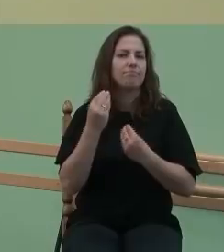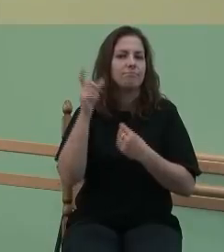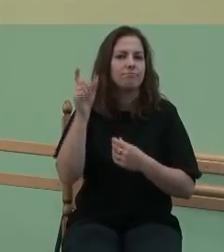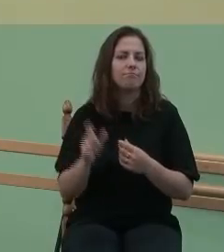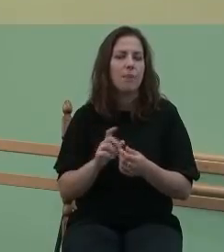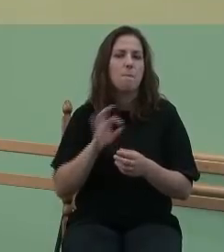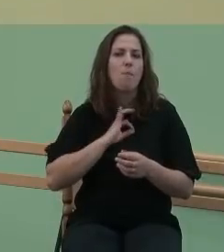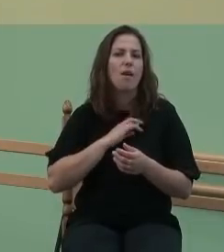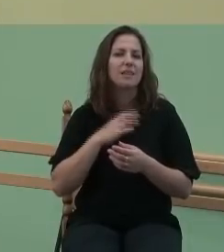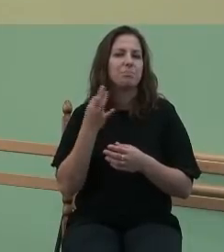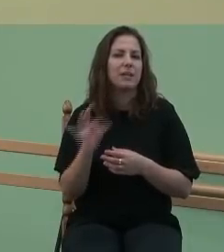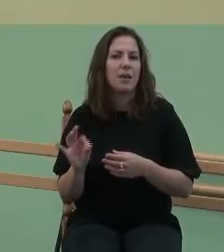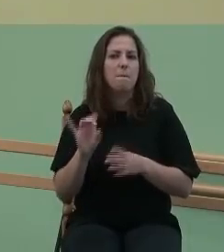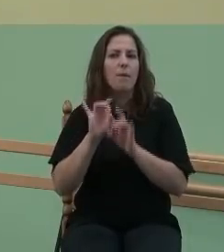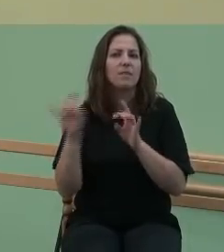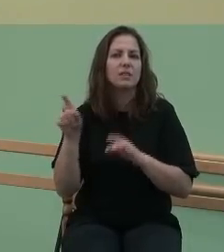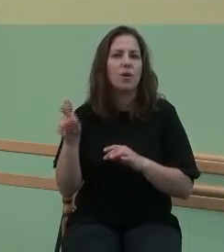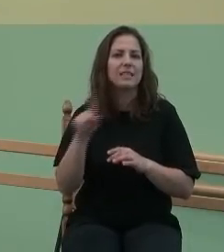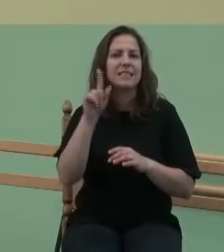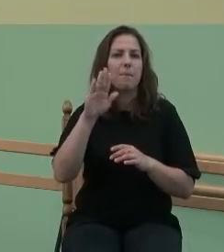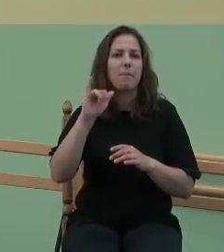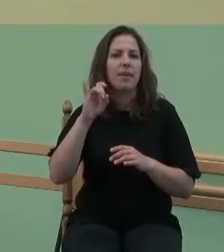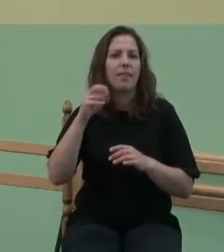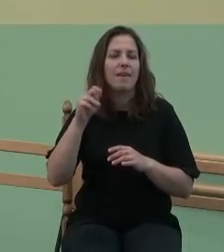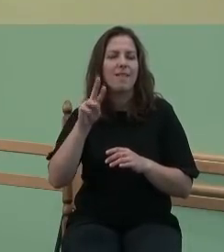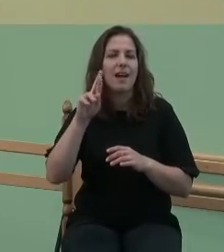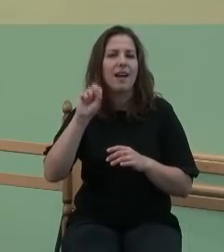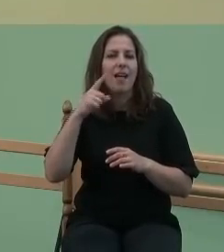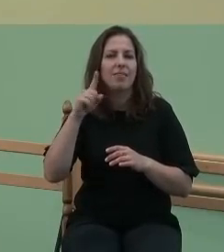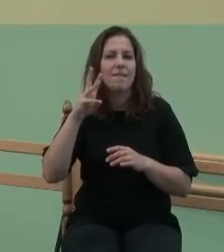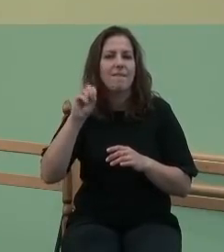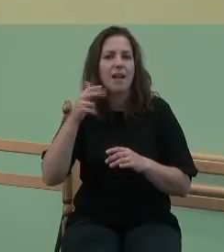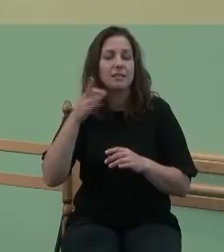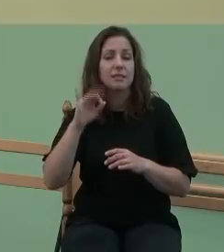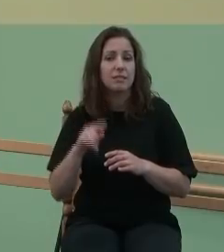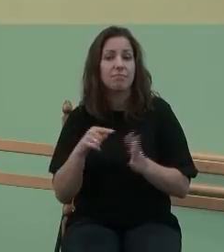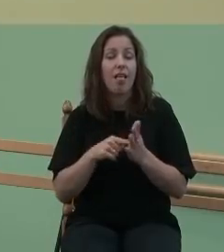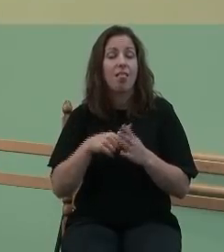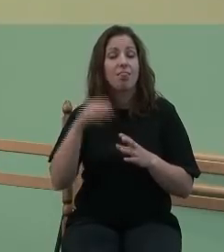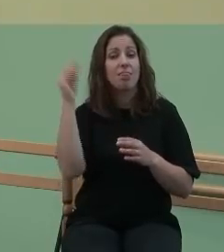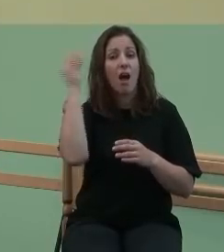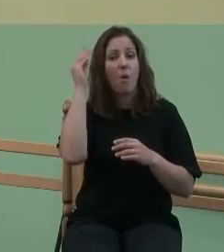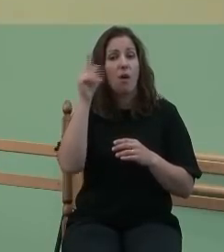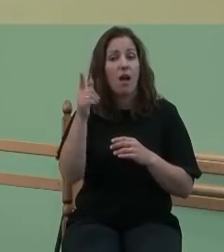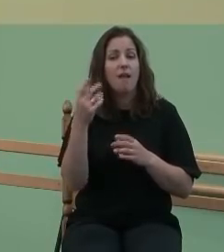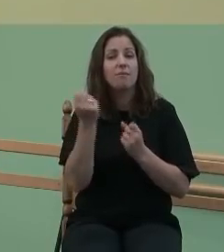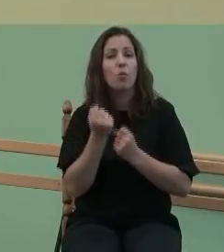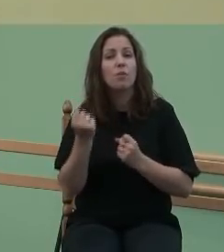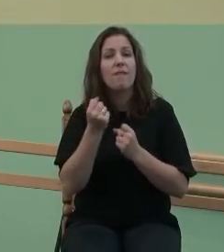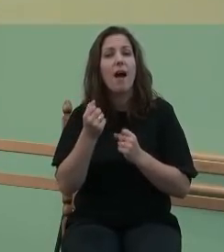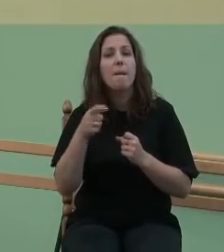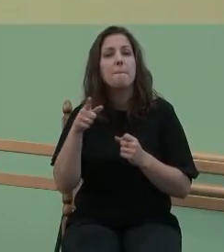moja specjalność, profesora Zbigniewa Radwańskiego. Dlatego, że nauka posługuje się